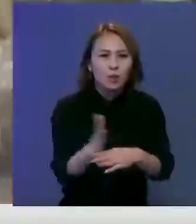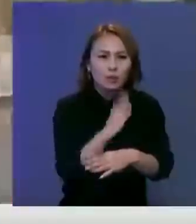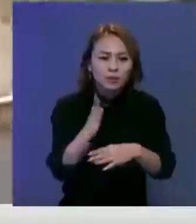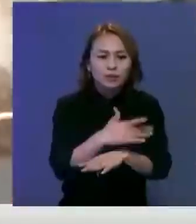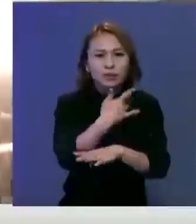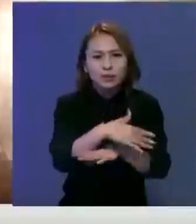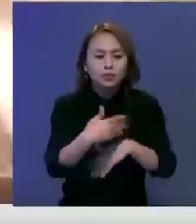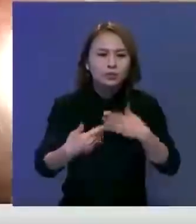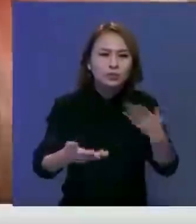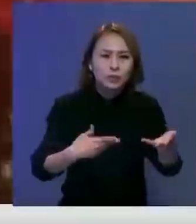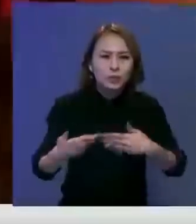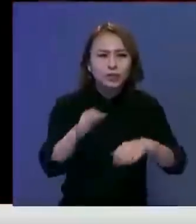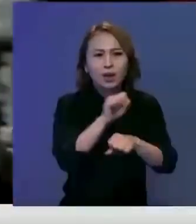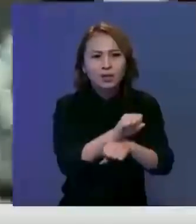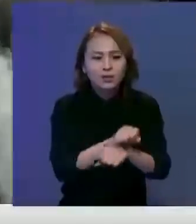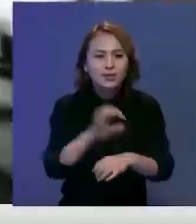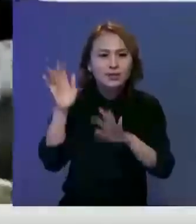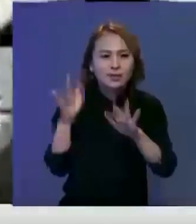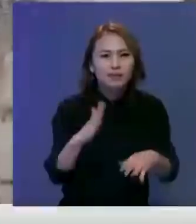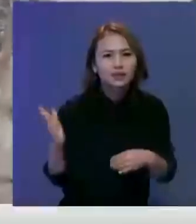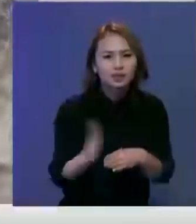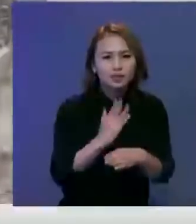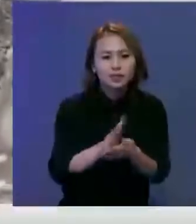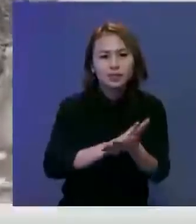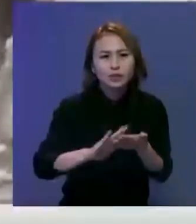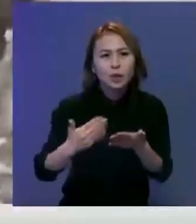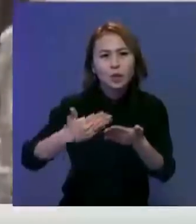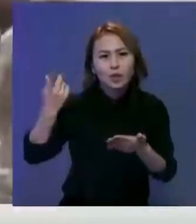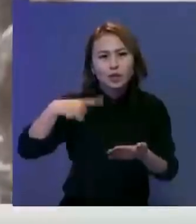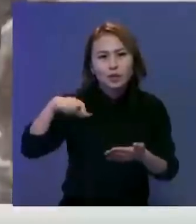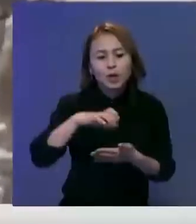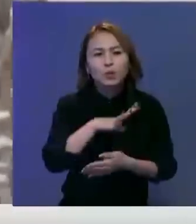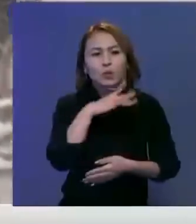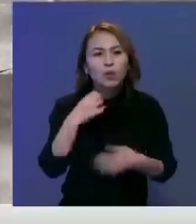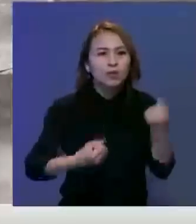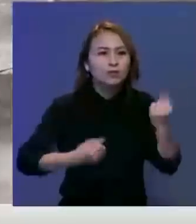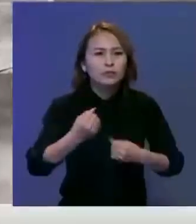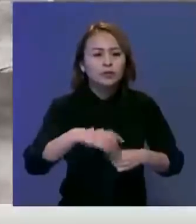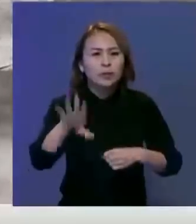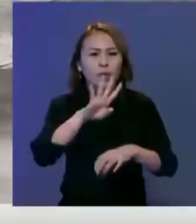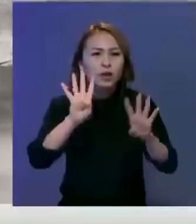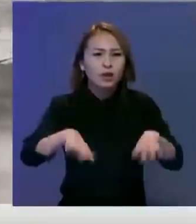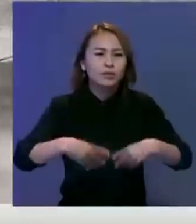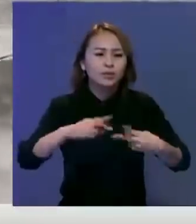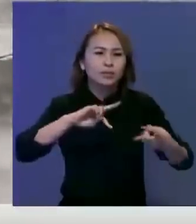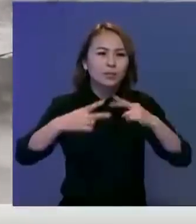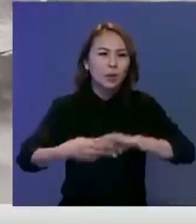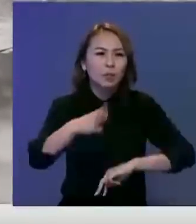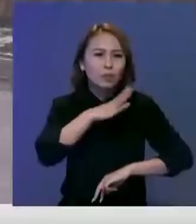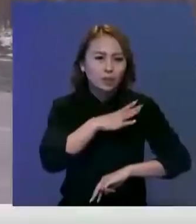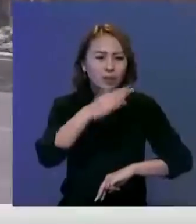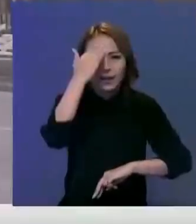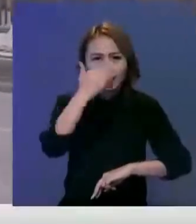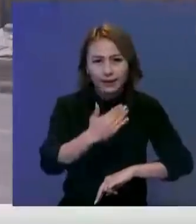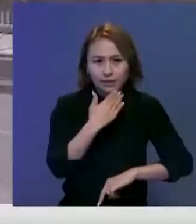жәу жүргінші жолдары және айылдамалар қардан тазартылды. Өткенапта жылы болғандықтан көптеген жүргізішілер көктеріне жазып түнгілік салып үлгіргенеді. Сондықтан